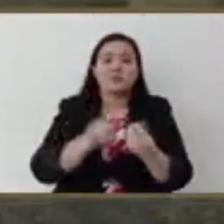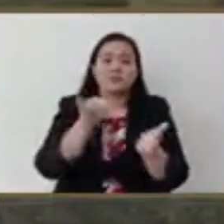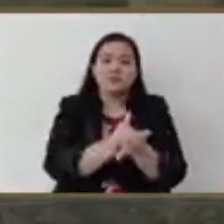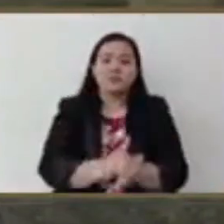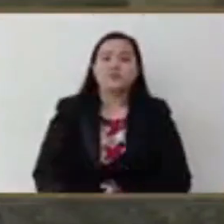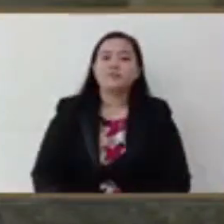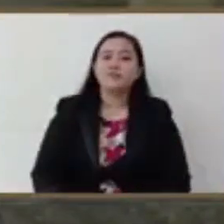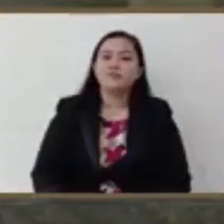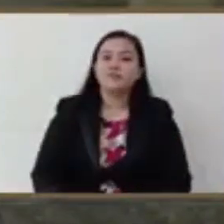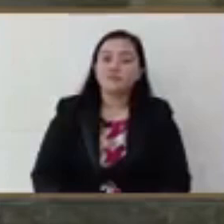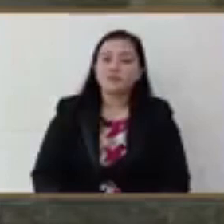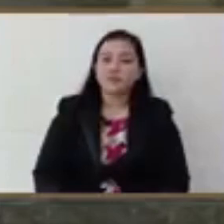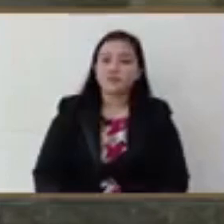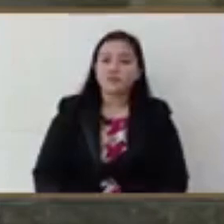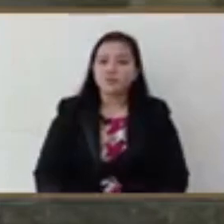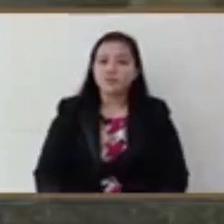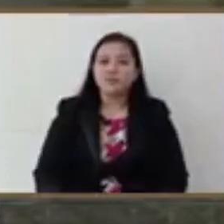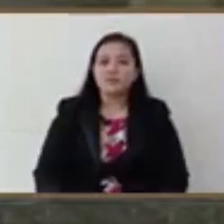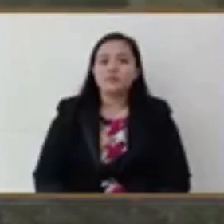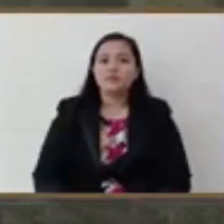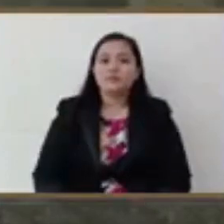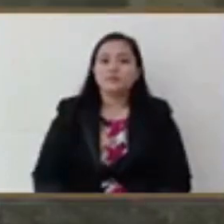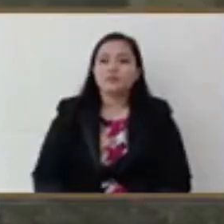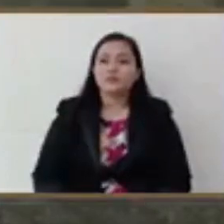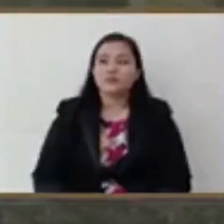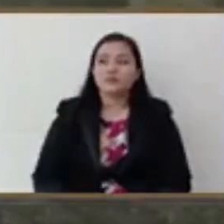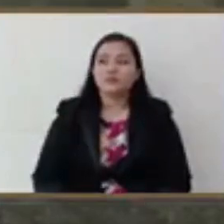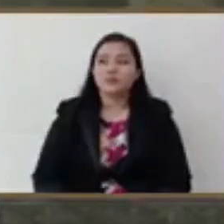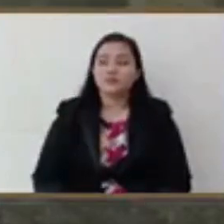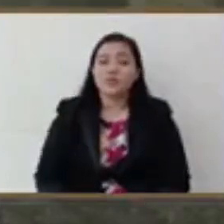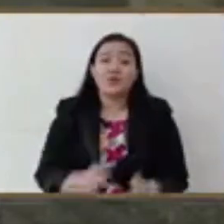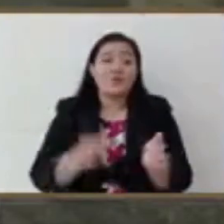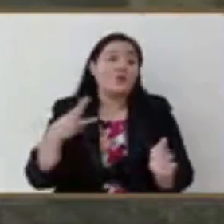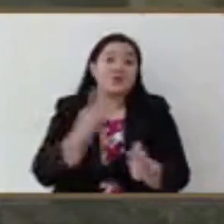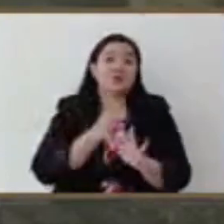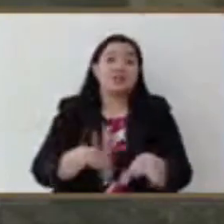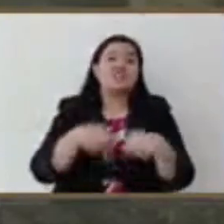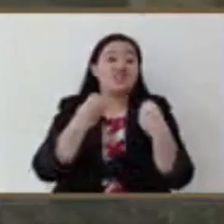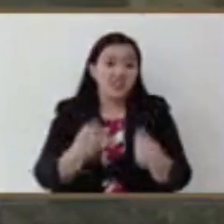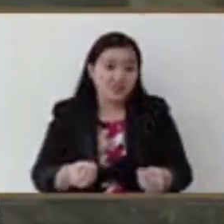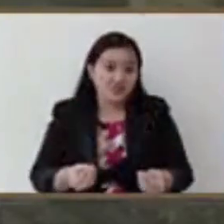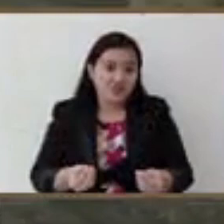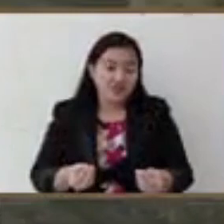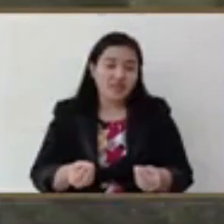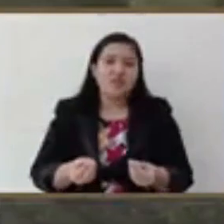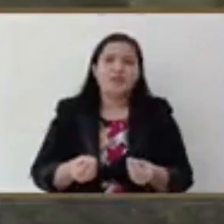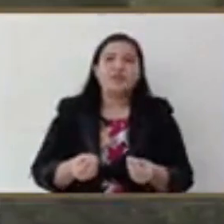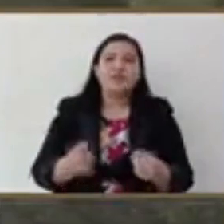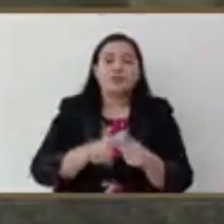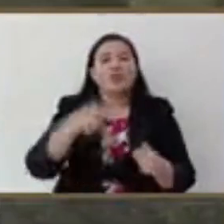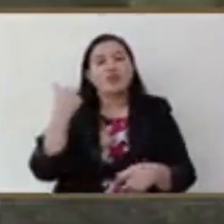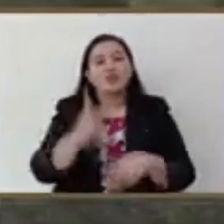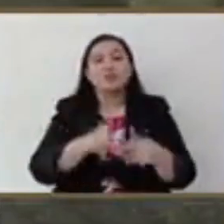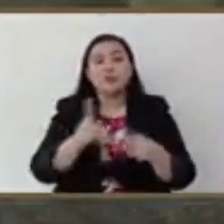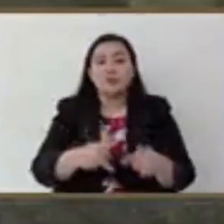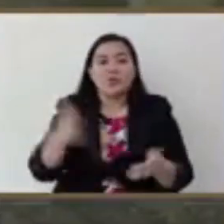Na merong ang binibigay natin ay nagkakaroon ng attachment. You see? Na kapag